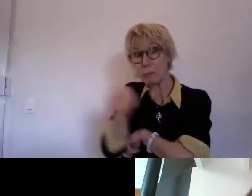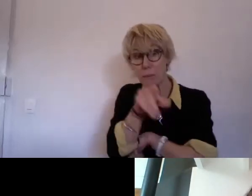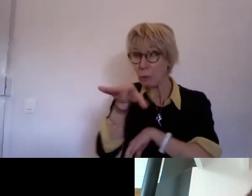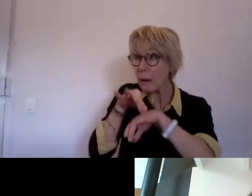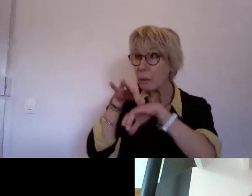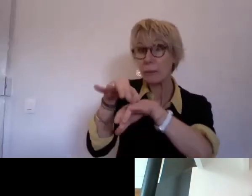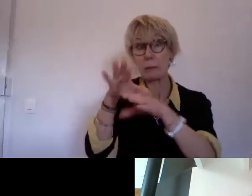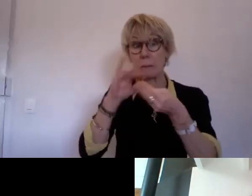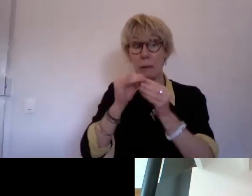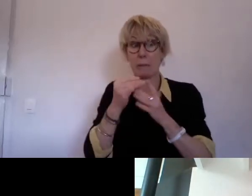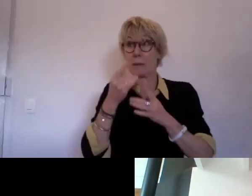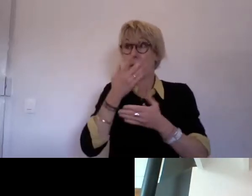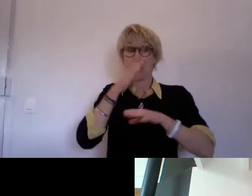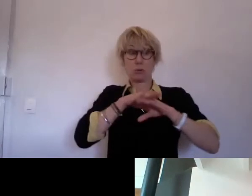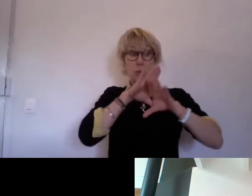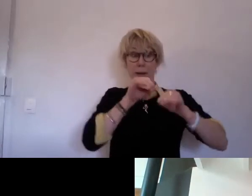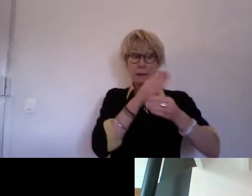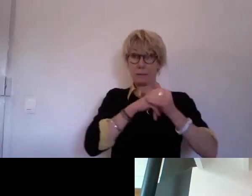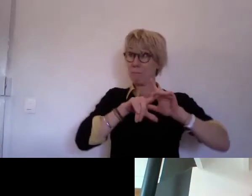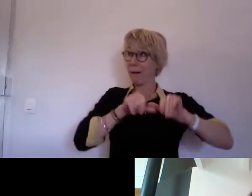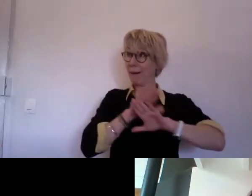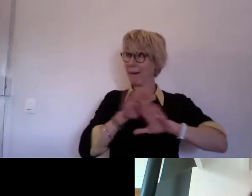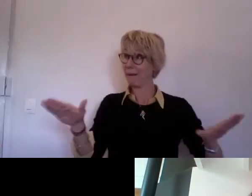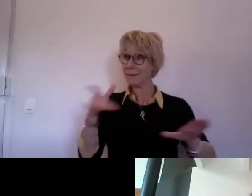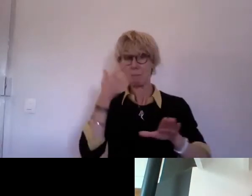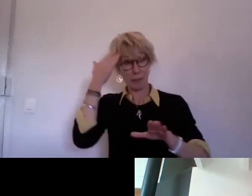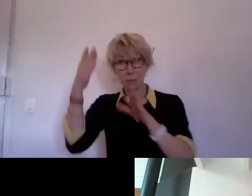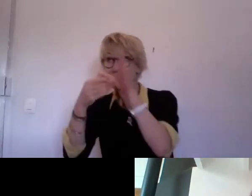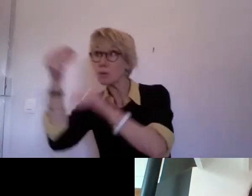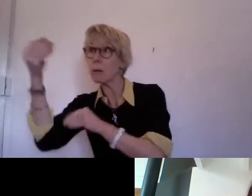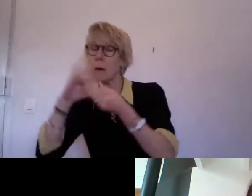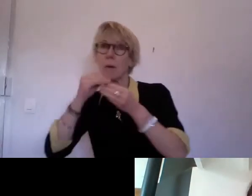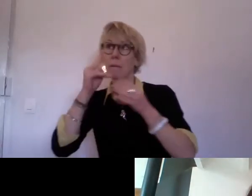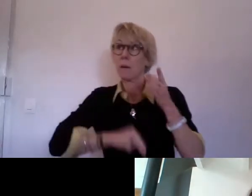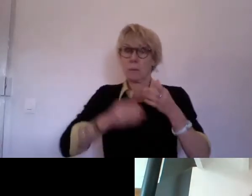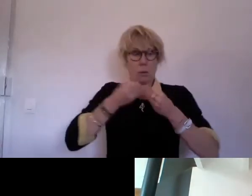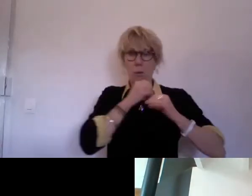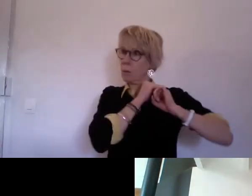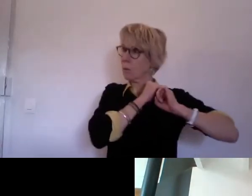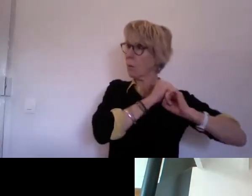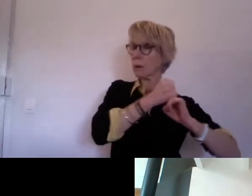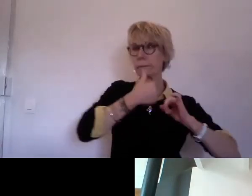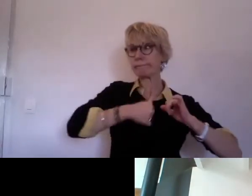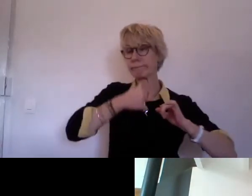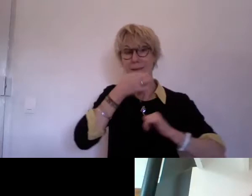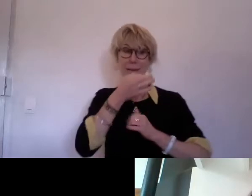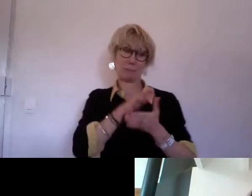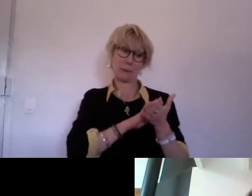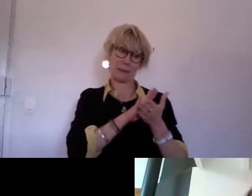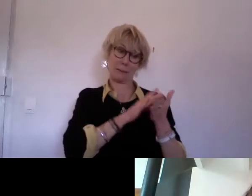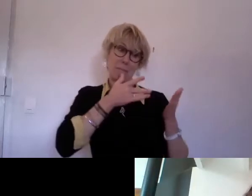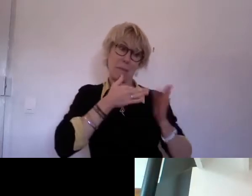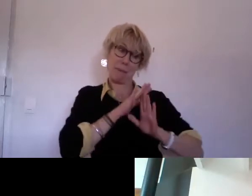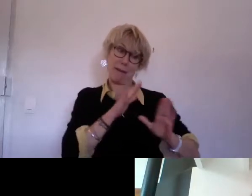autres résidents, et tout ça c'est des contraintes terribles, et on est amené à dire les personnes qui